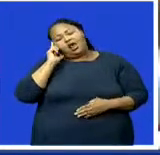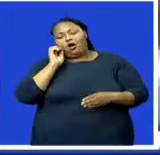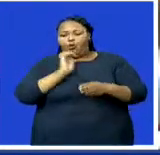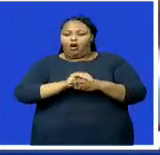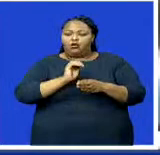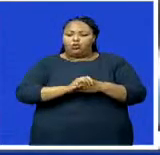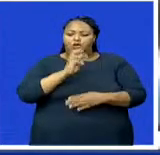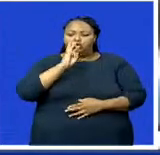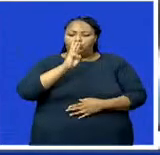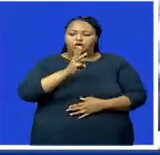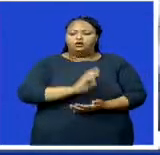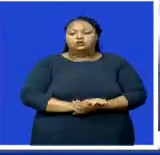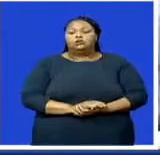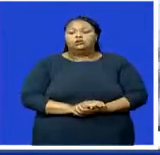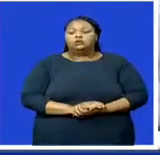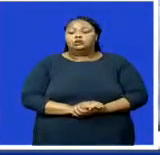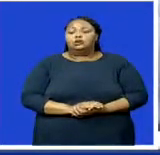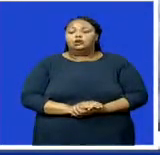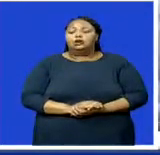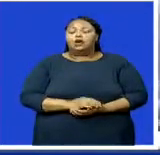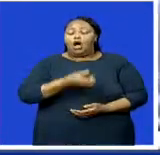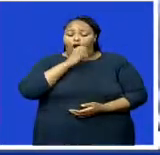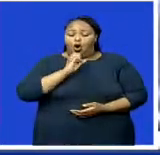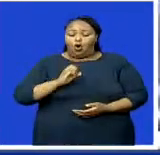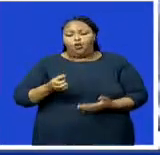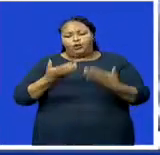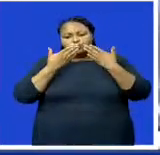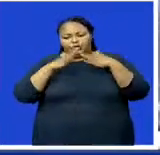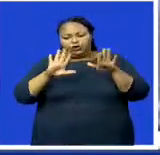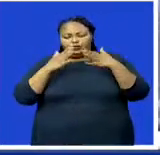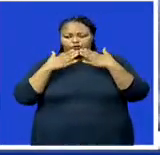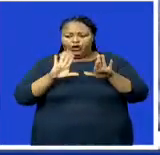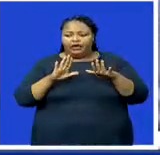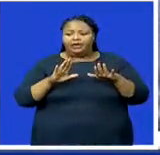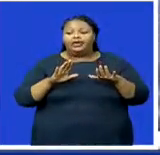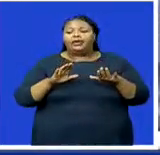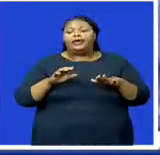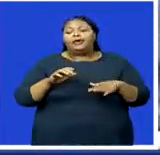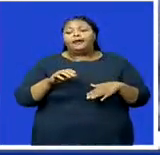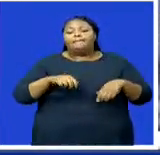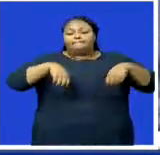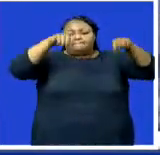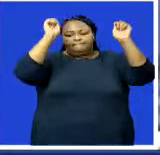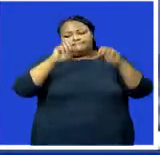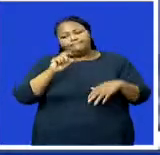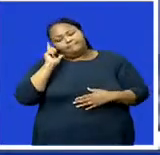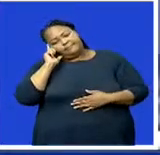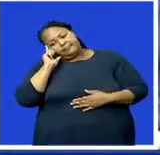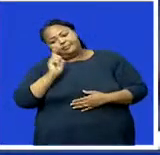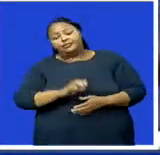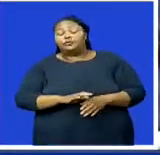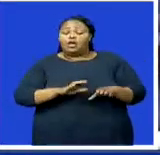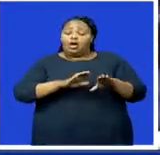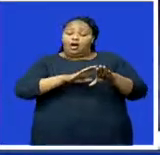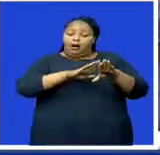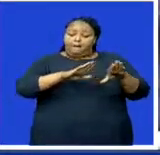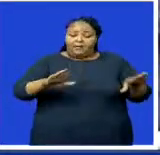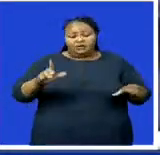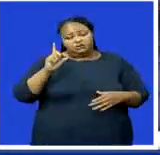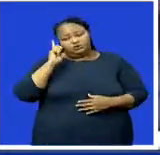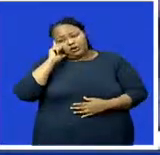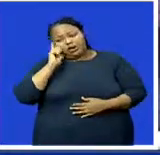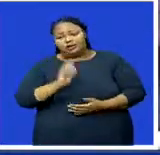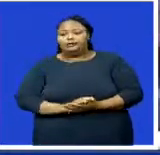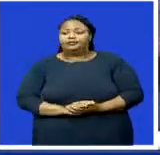fake ikhathi tingubo emaduveti kudla umbhetse yinhlangano yeBible Society yona inikela ngelibhayibheli kanye ke